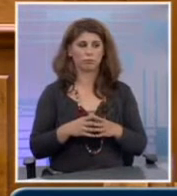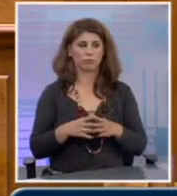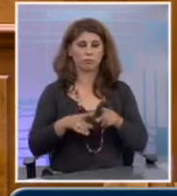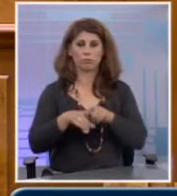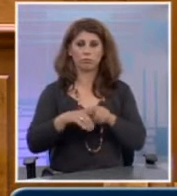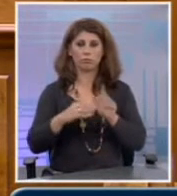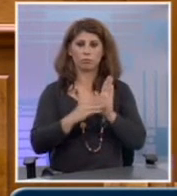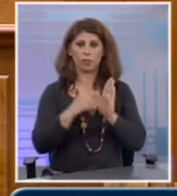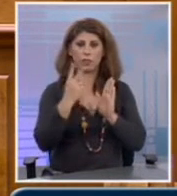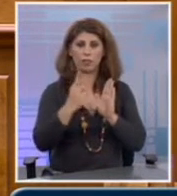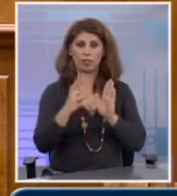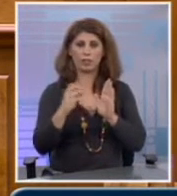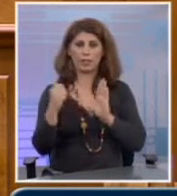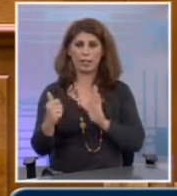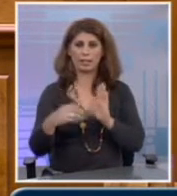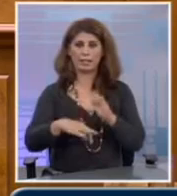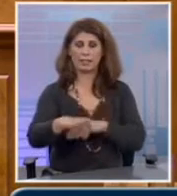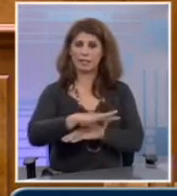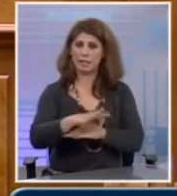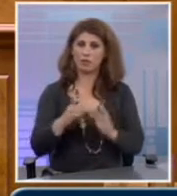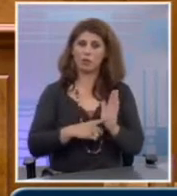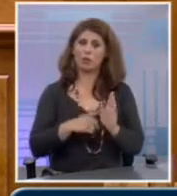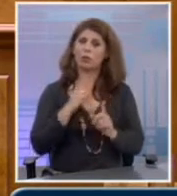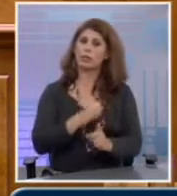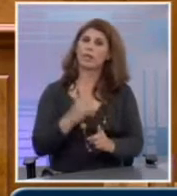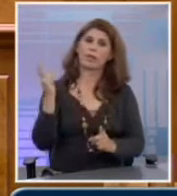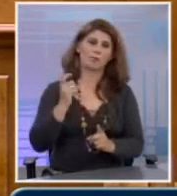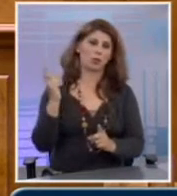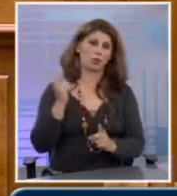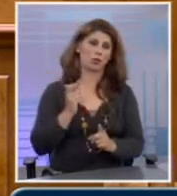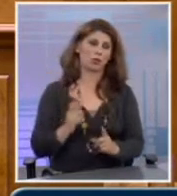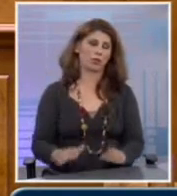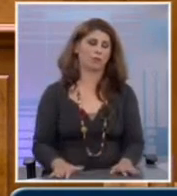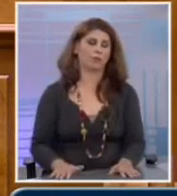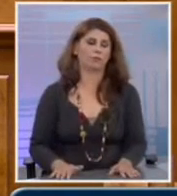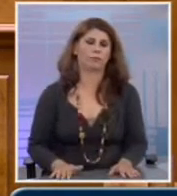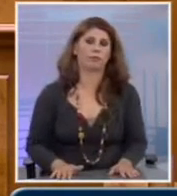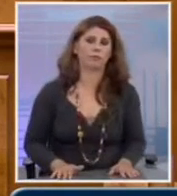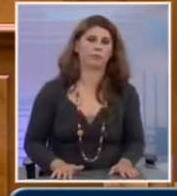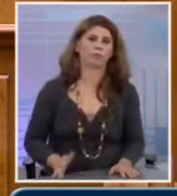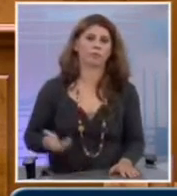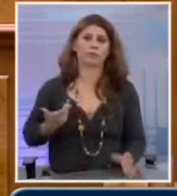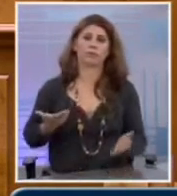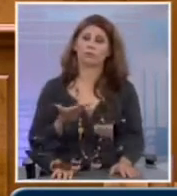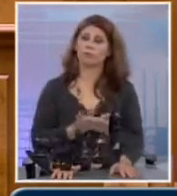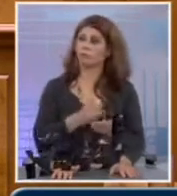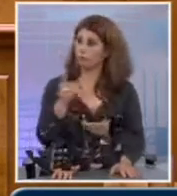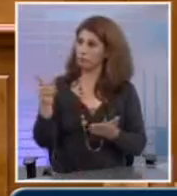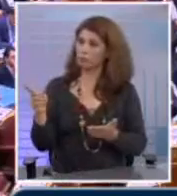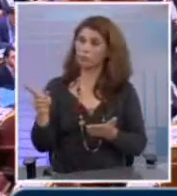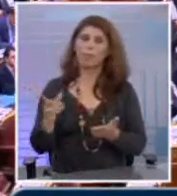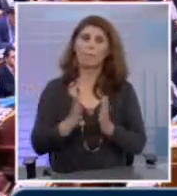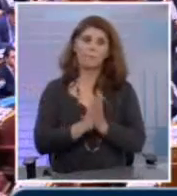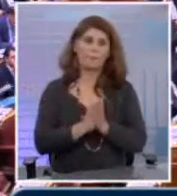άρθρο 236 του σχεδίου νόμου για τα ειδικά μισθολόγια. Τα καταθέτω σε εσάς, κύριε Πρόεδρε, και ζητώ να